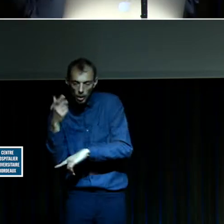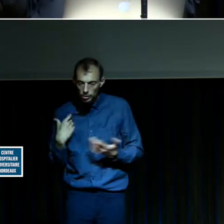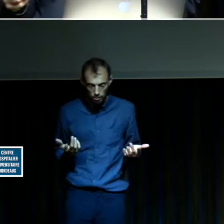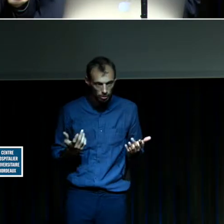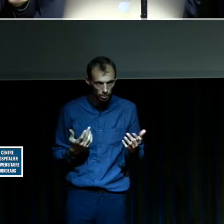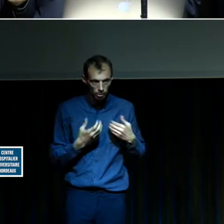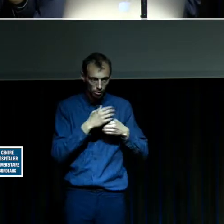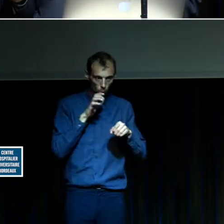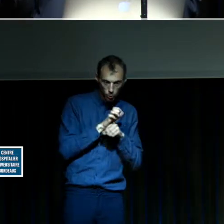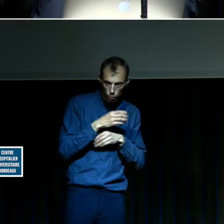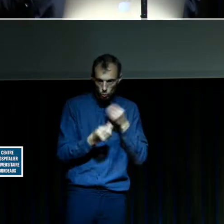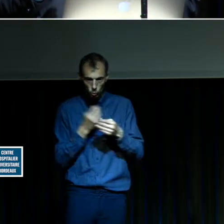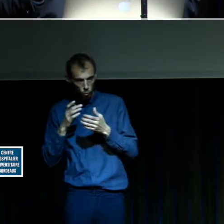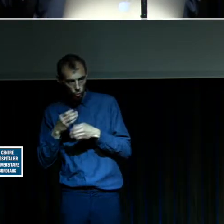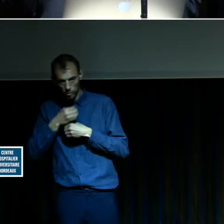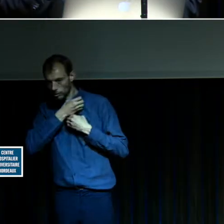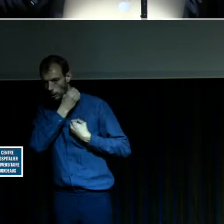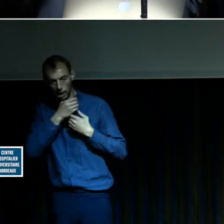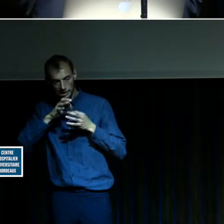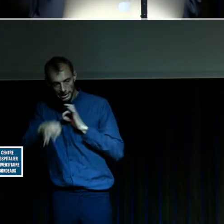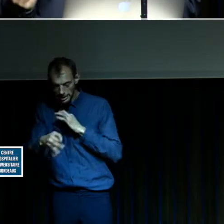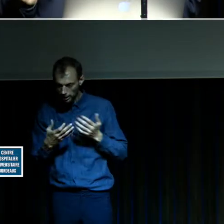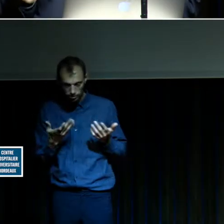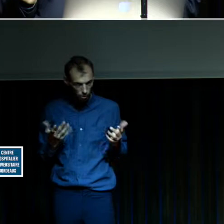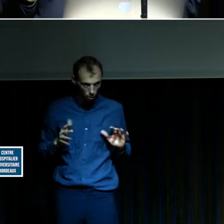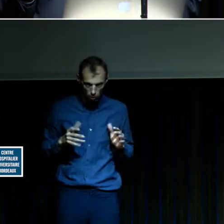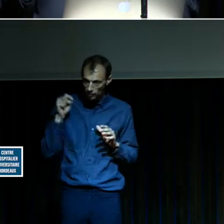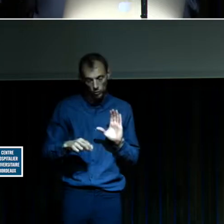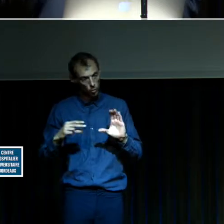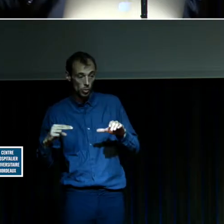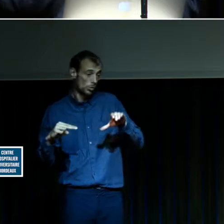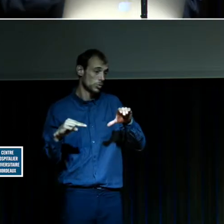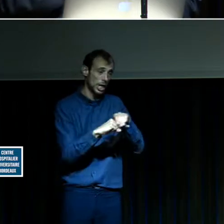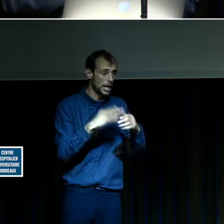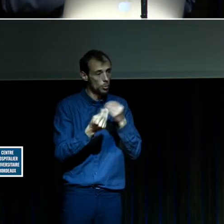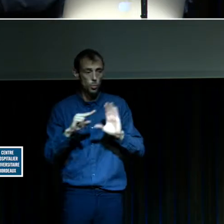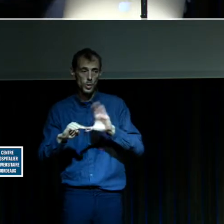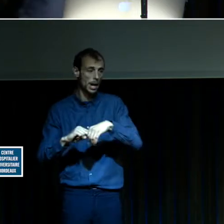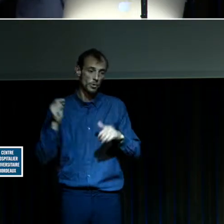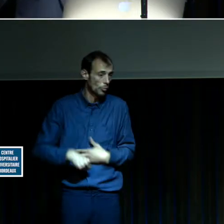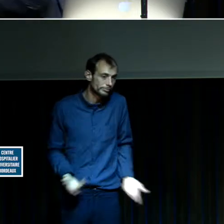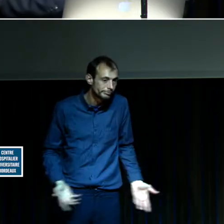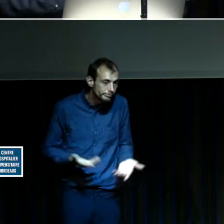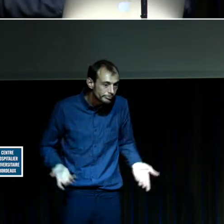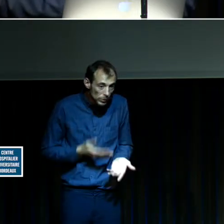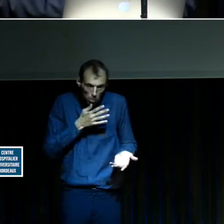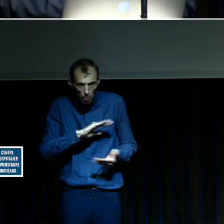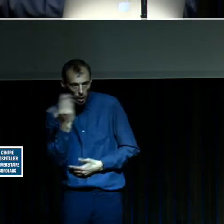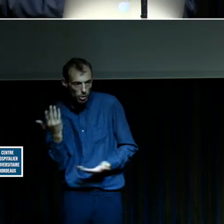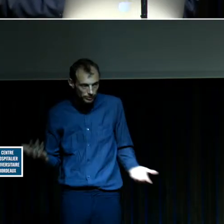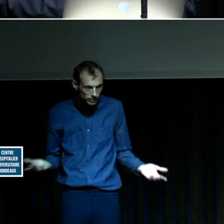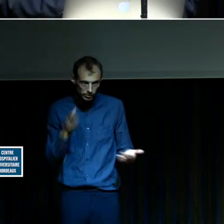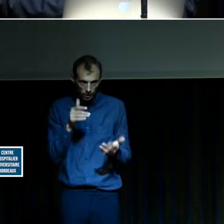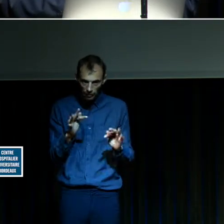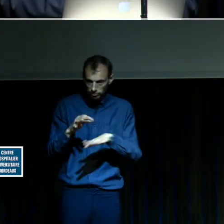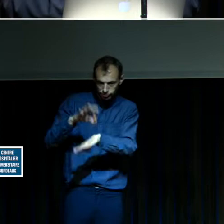une artère déchirée, c'est de faire un scanner ou mieux une IRM. C'est pour ça que toute la prise en charge du patient doit